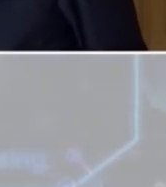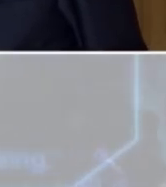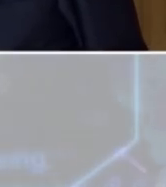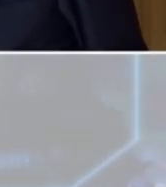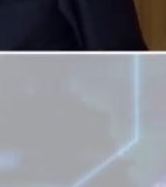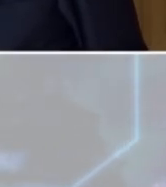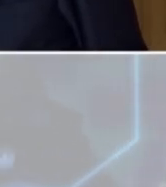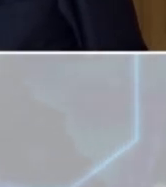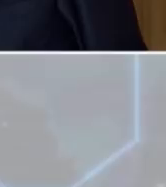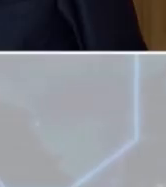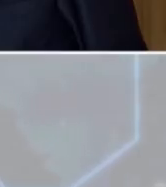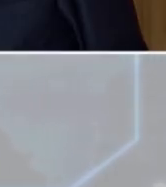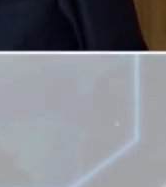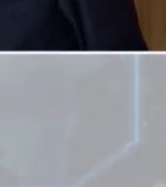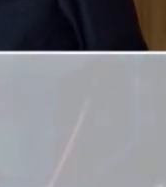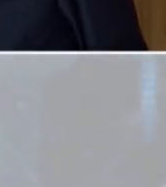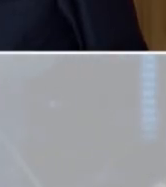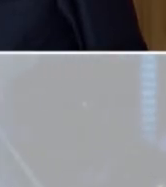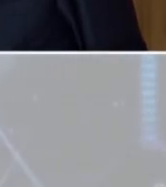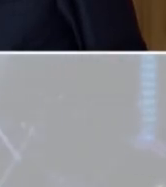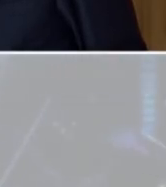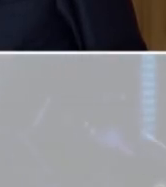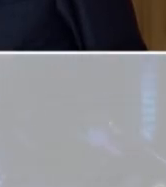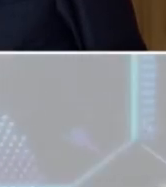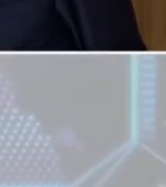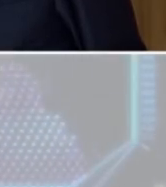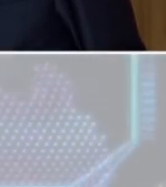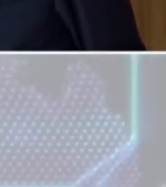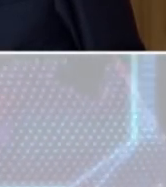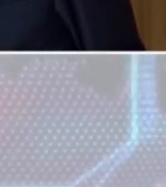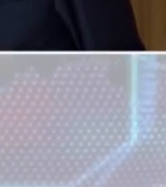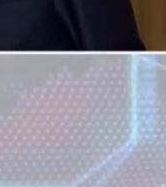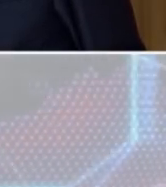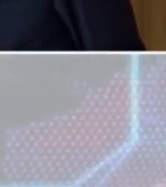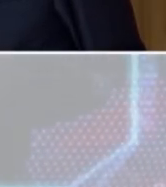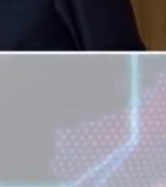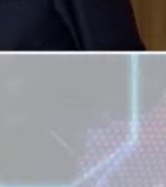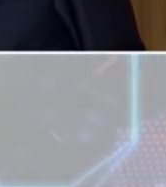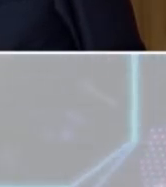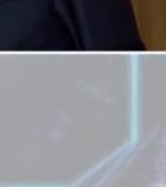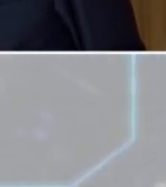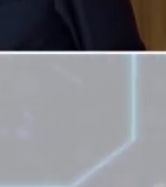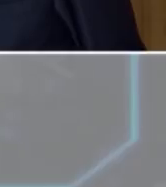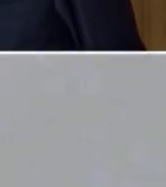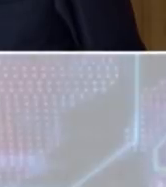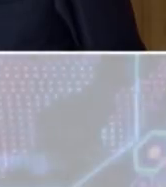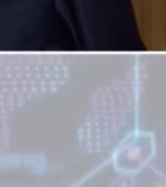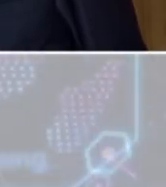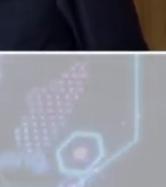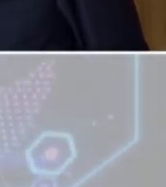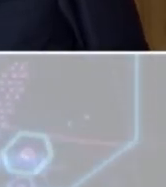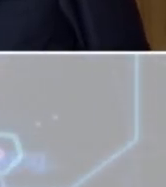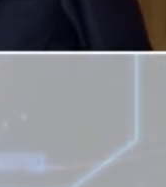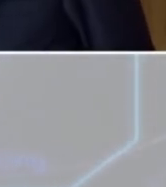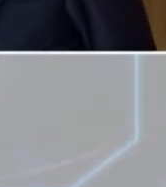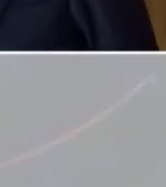ที่ของหัวหน้าฝ่ายเศรษฐกิจรัฐบาลชุดนี้คือท่านประยุทธ์จันทร์โอชาท่านไม่มีหน้าที่ท่านบอกว่ายุ